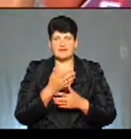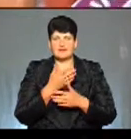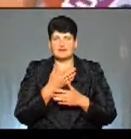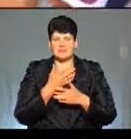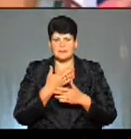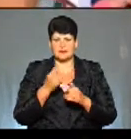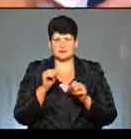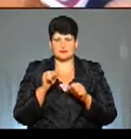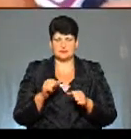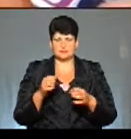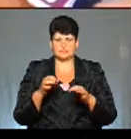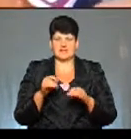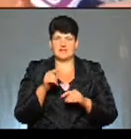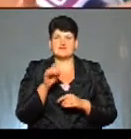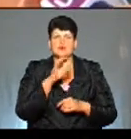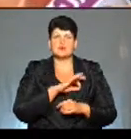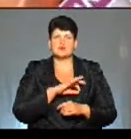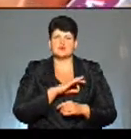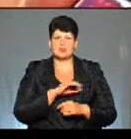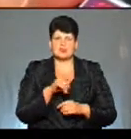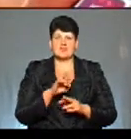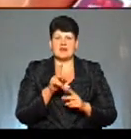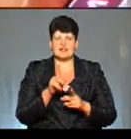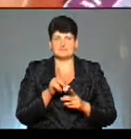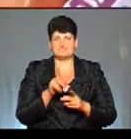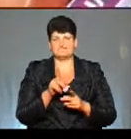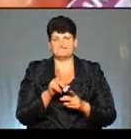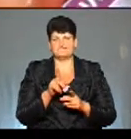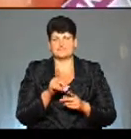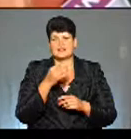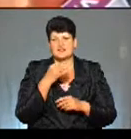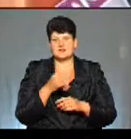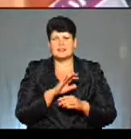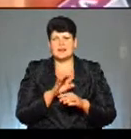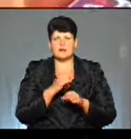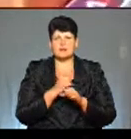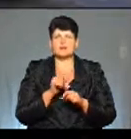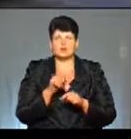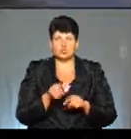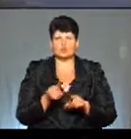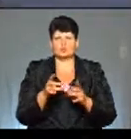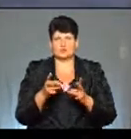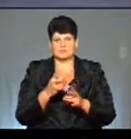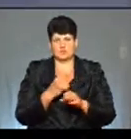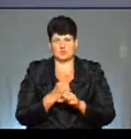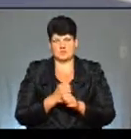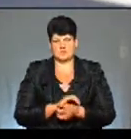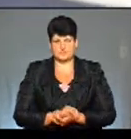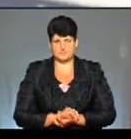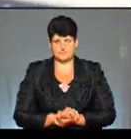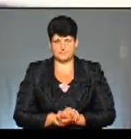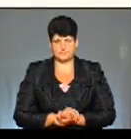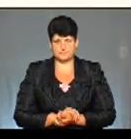доступності. Її використовують як для відмазки, типу, щоб не робити того, що дійсно потрібно робити.